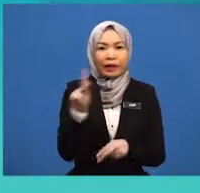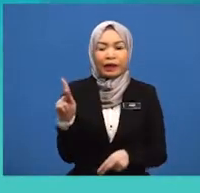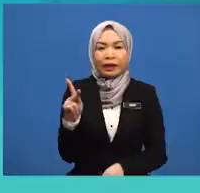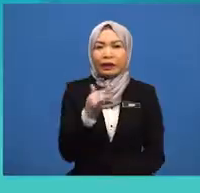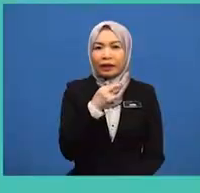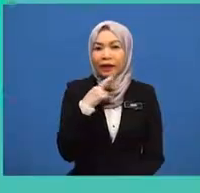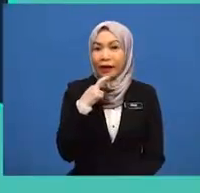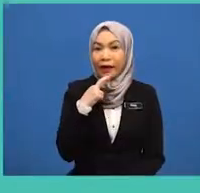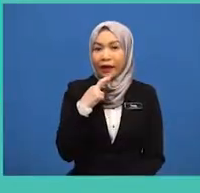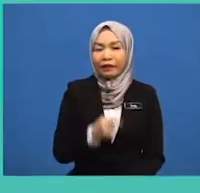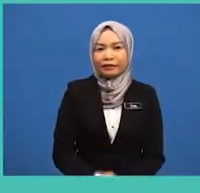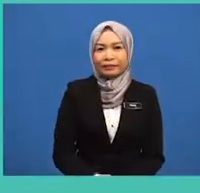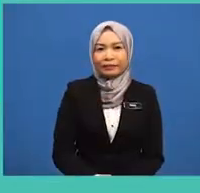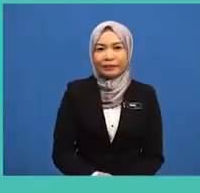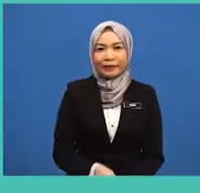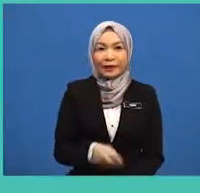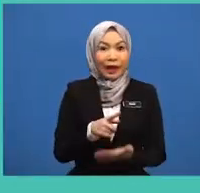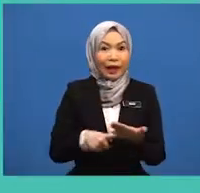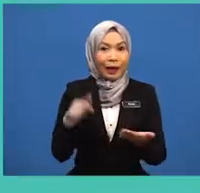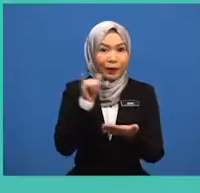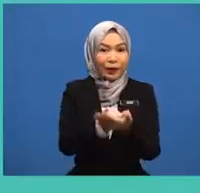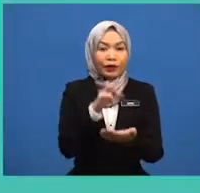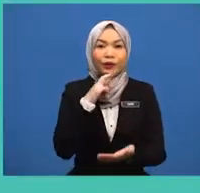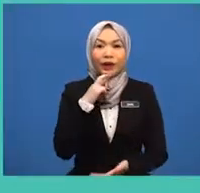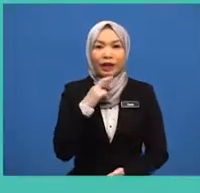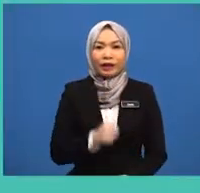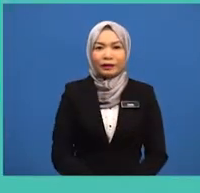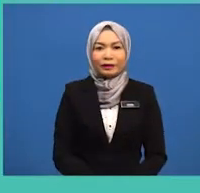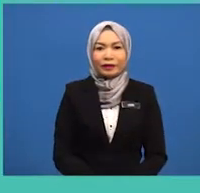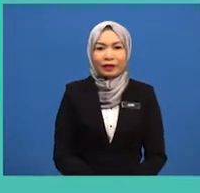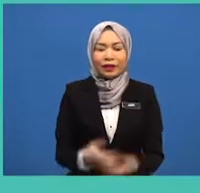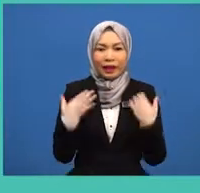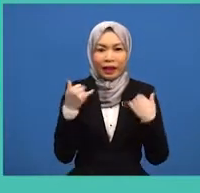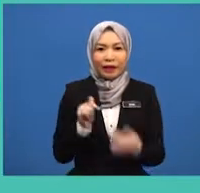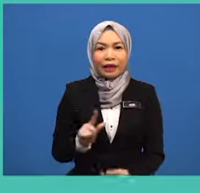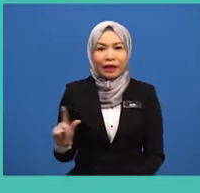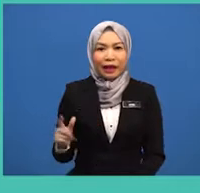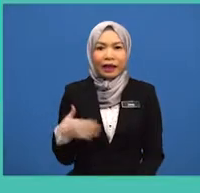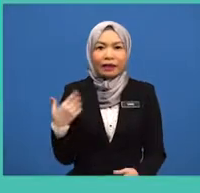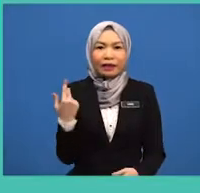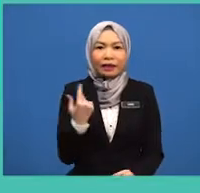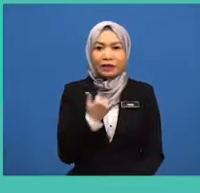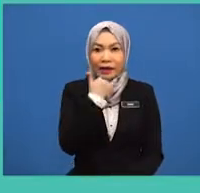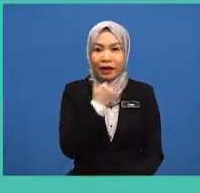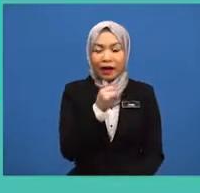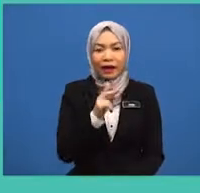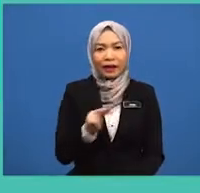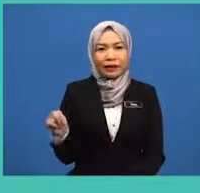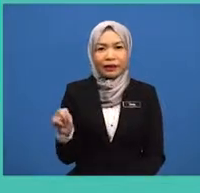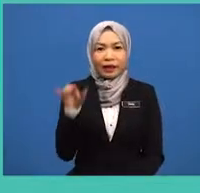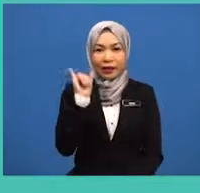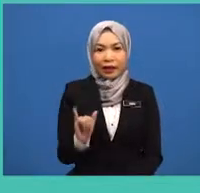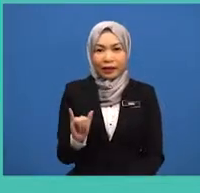ralat. Apa itu ralat? Ralat adalah kesilapan